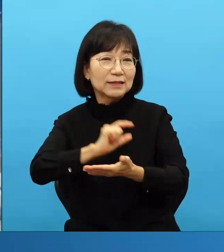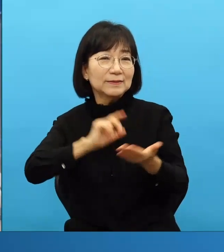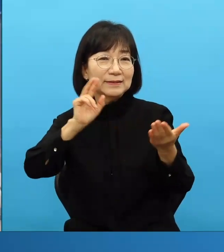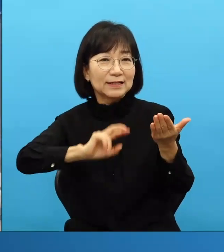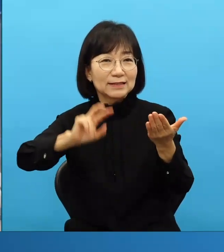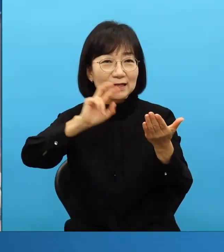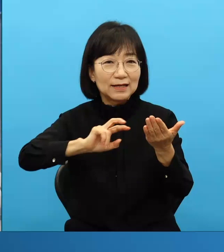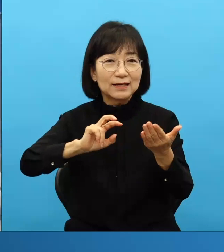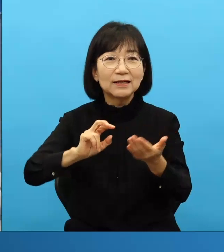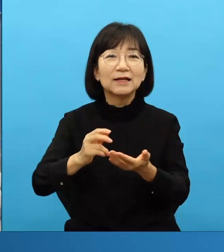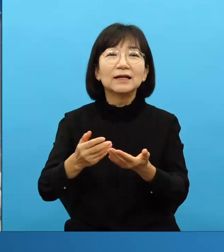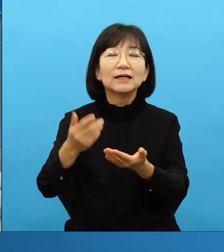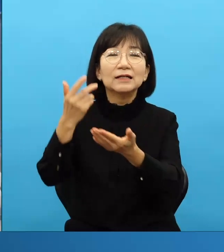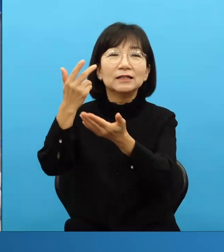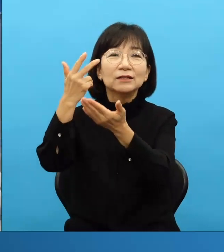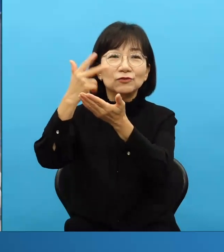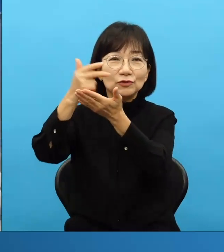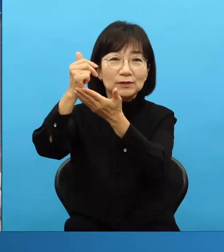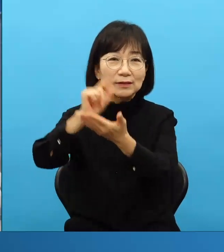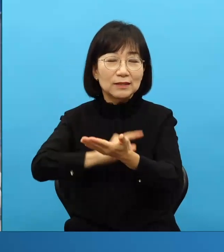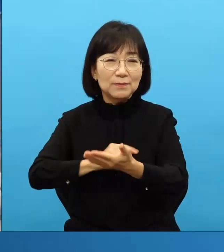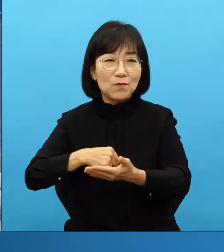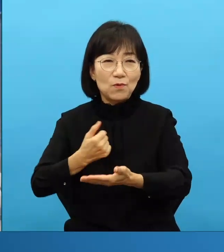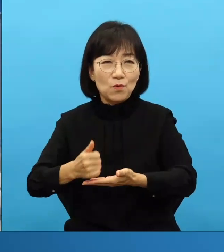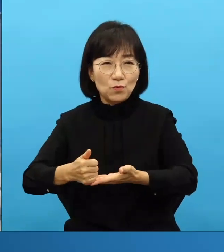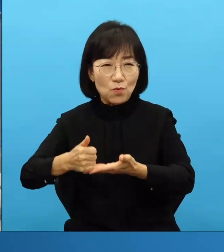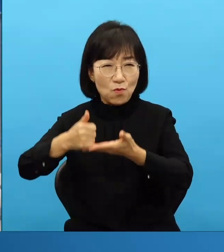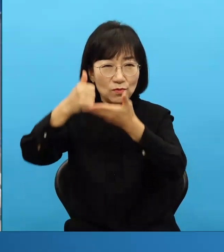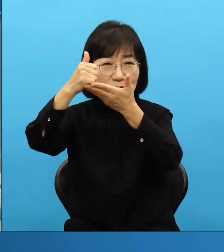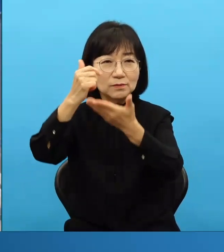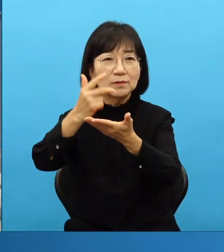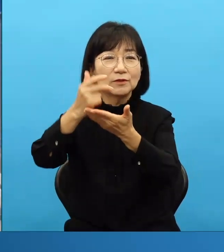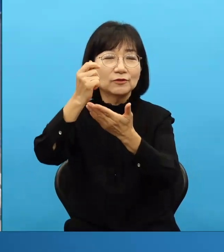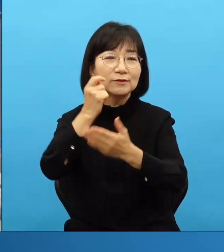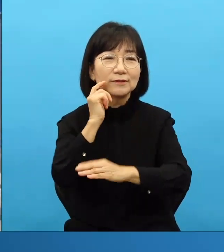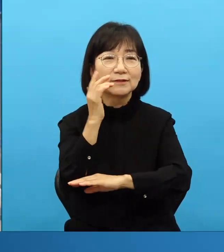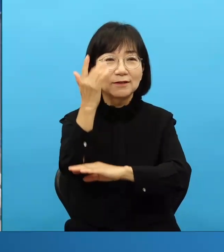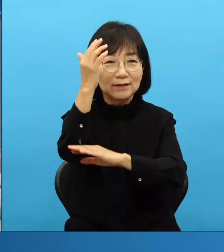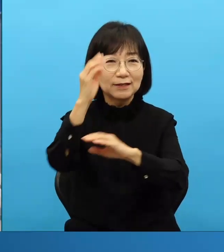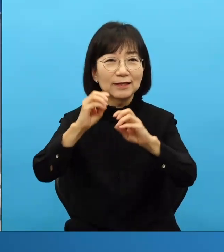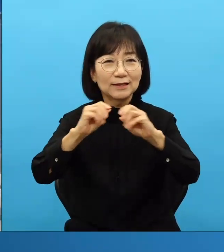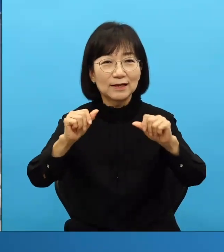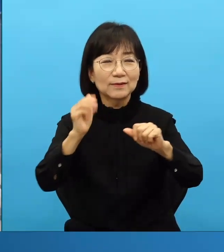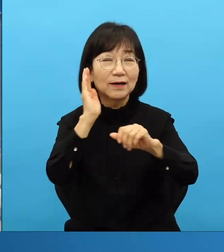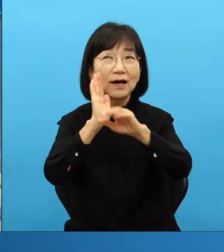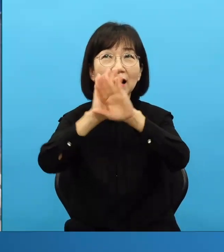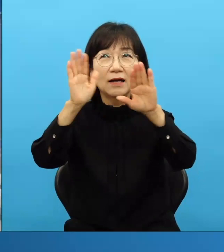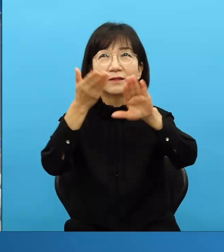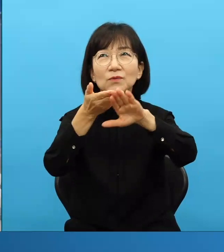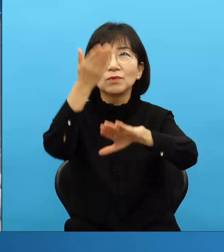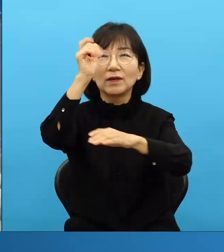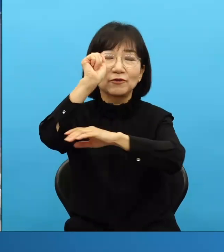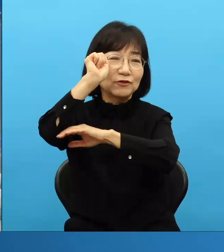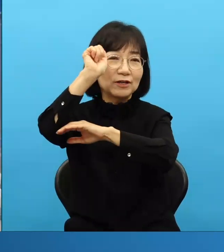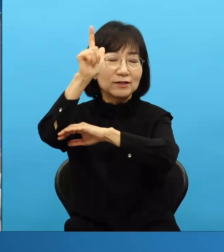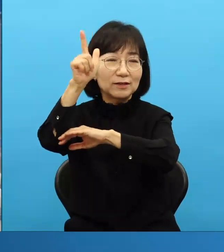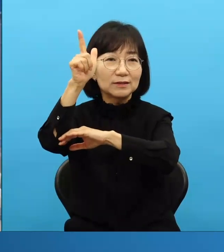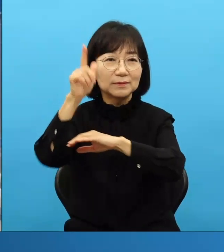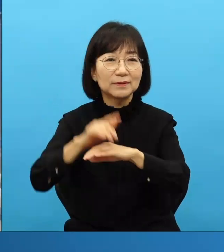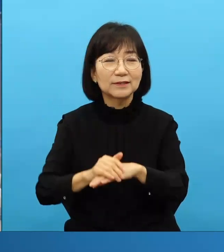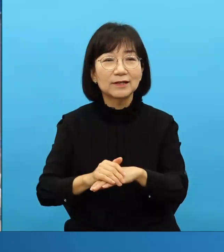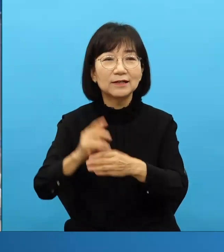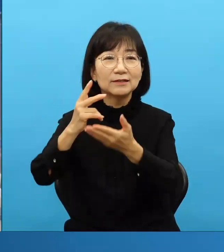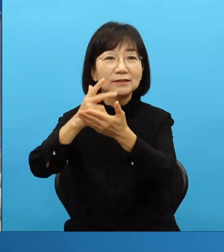여호와의 이름을 찬양할지어다. 그의 이름이 홀로 높으시며 그의 영광이 땅과 하늘 위에